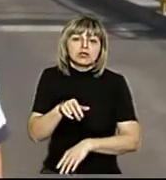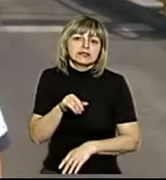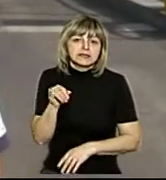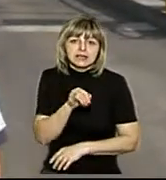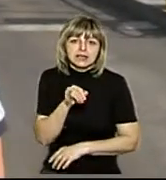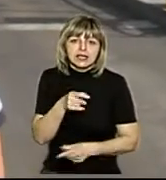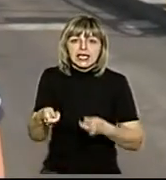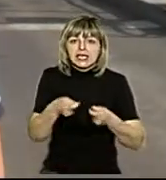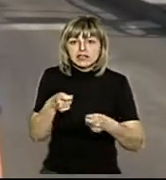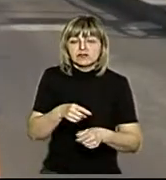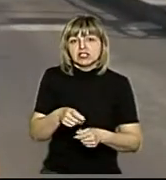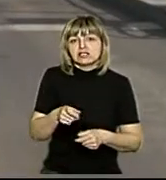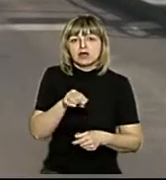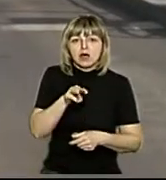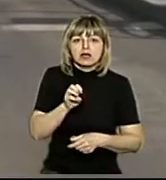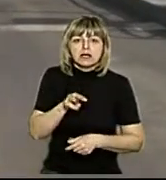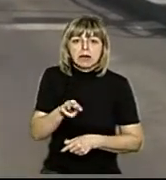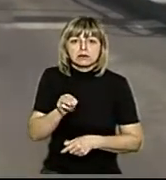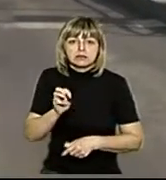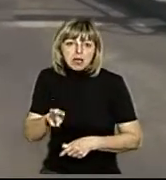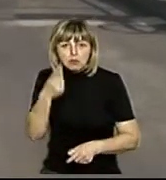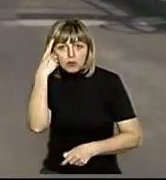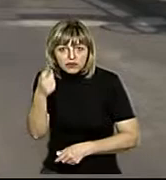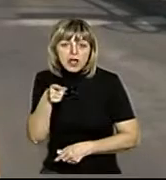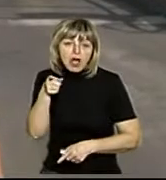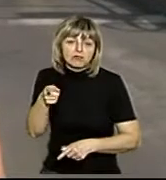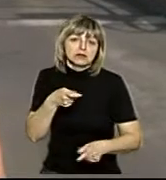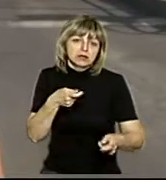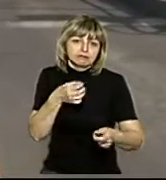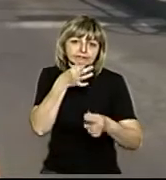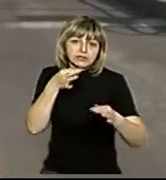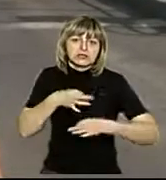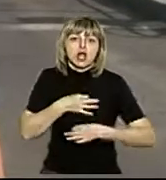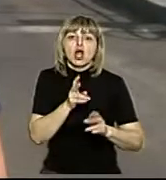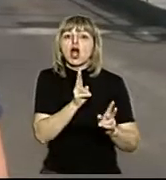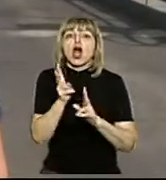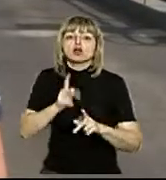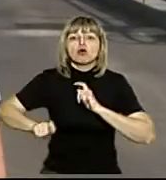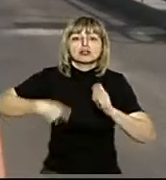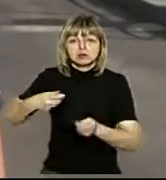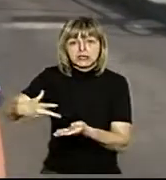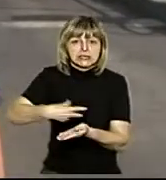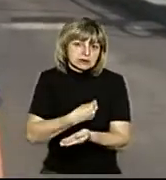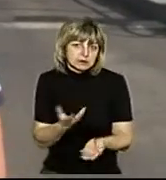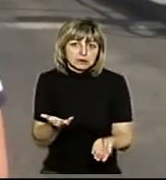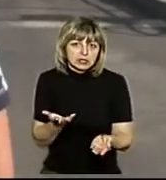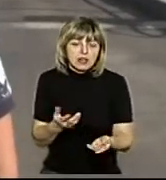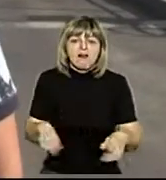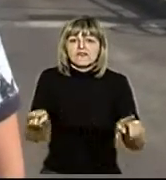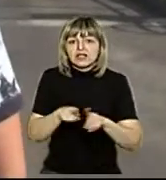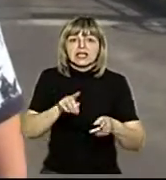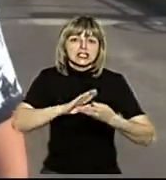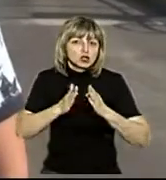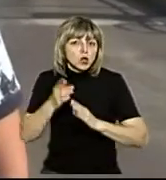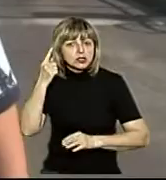керівництво там повідомляли, які керівництво там нам сказало, ну, їм казали, а хто нам збитки покриє. Тобто, ну, в таких